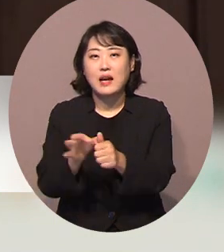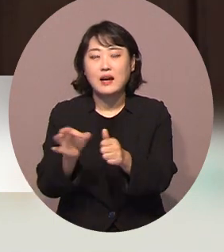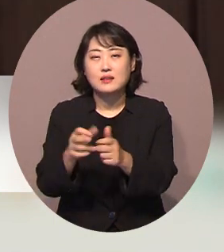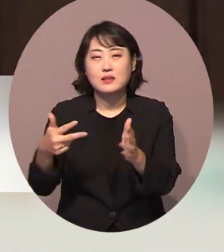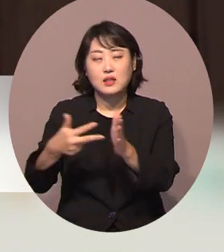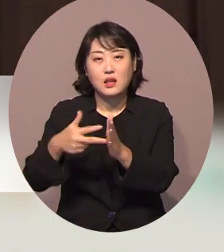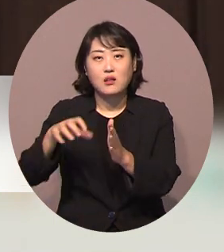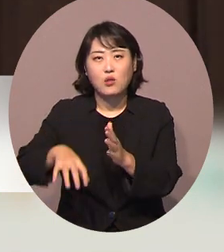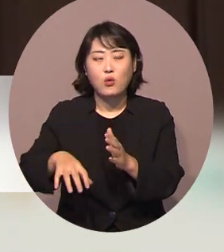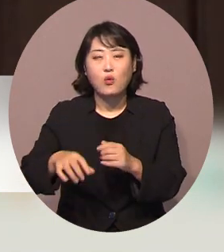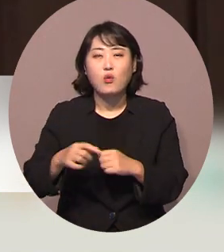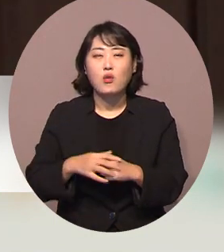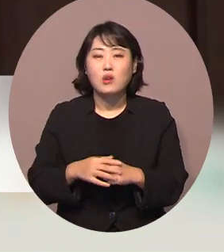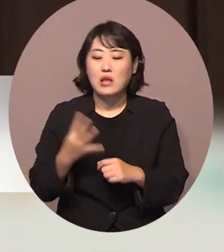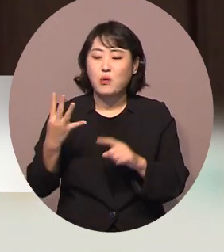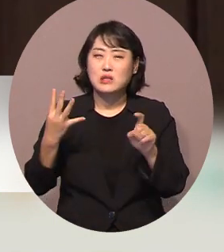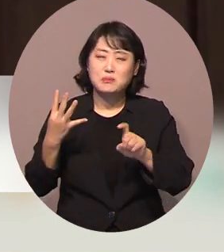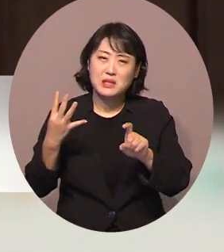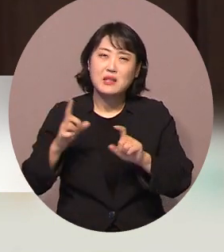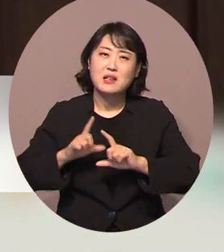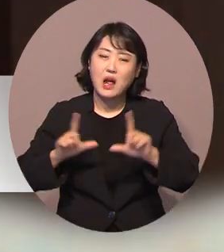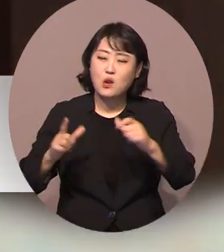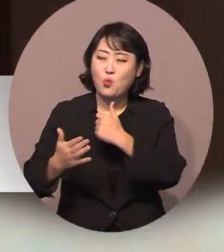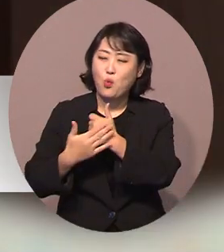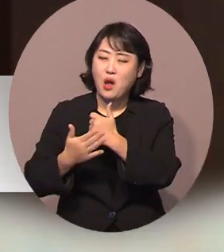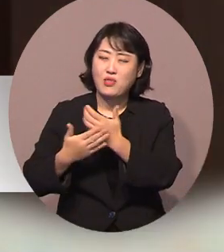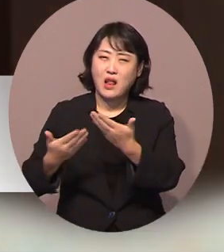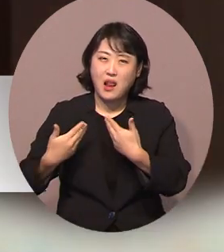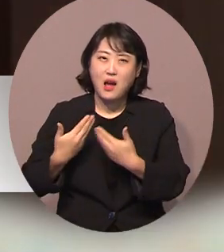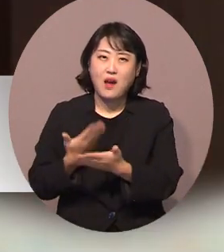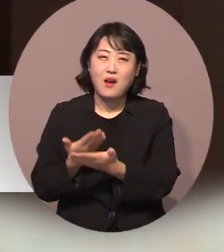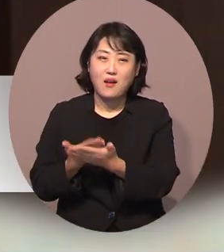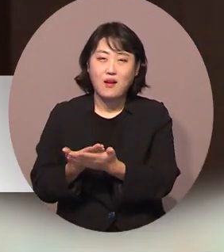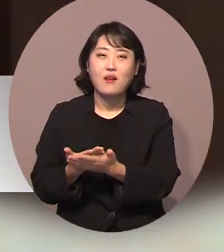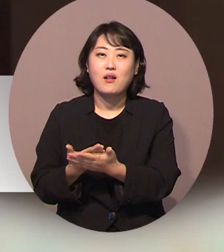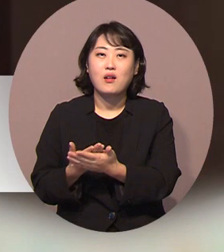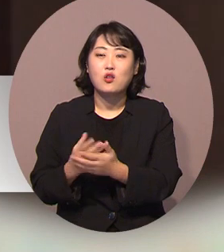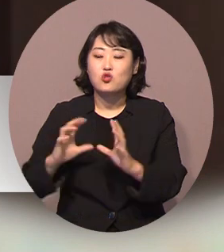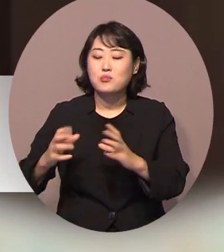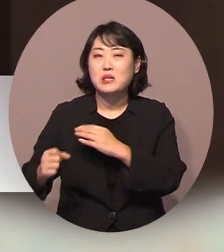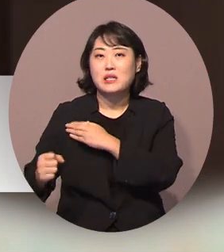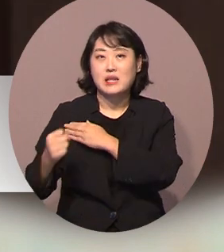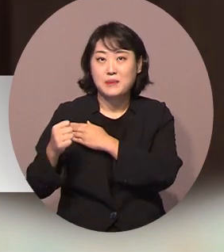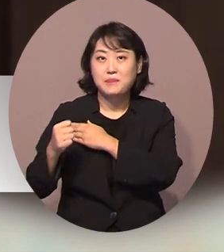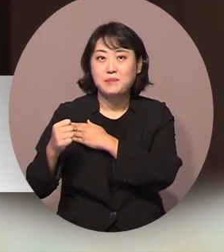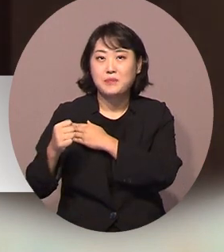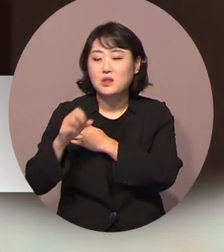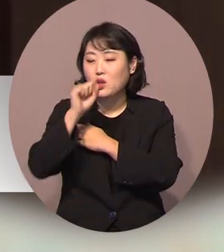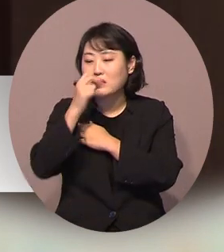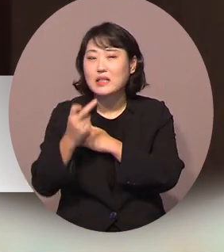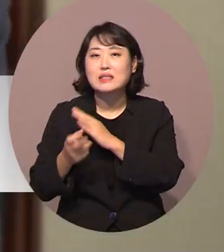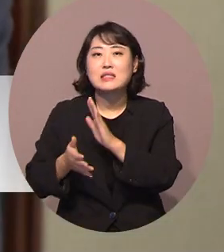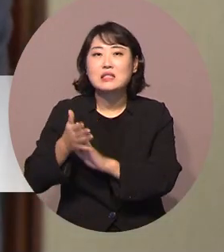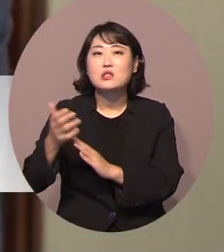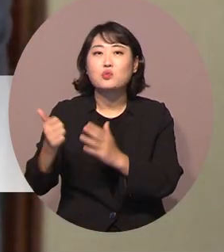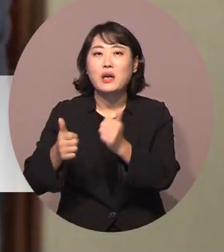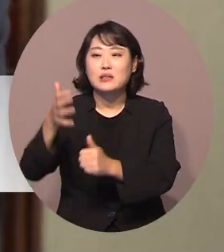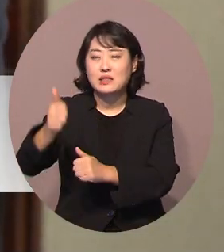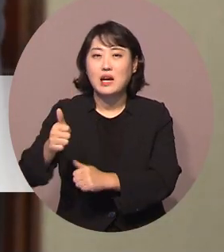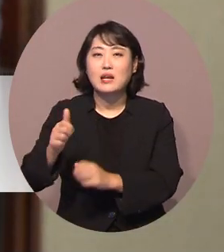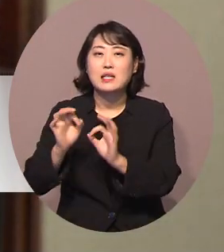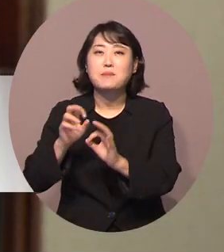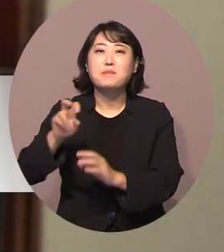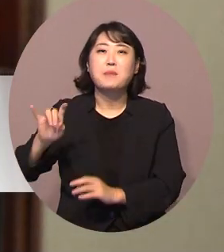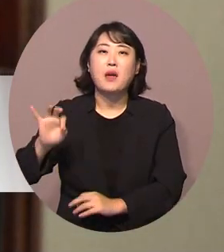10일 압도적인 축제의 장이 될 것을 도와달라고 말한 국민의 힘 김맹호 서산시 의회 의장을 공직